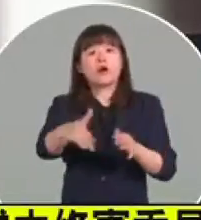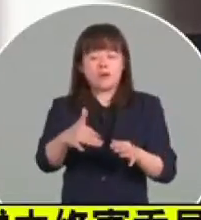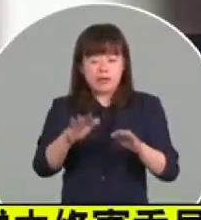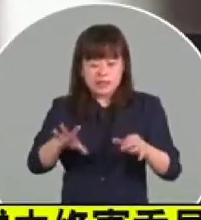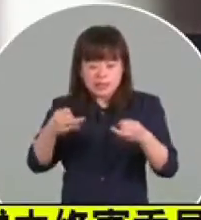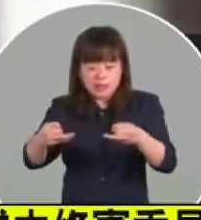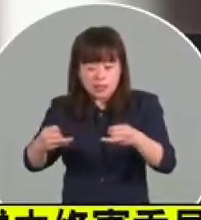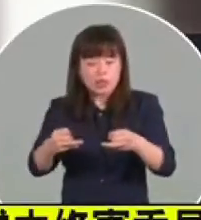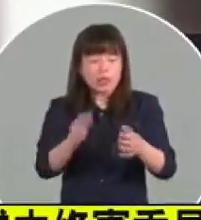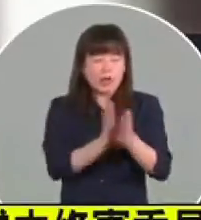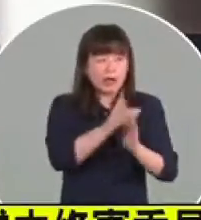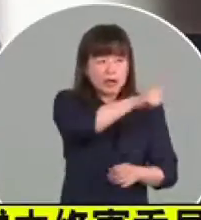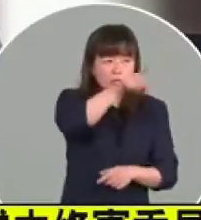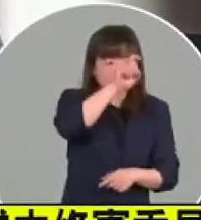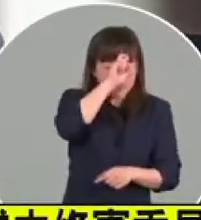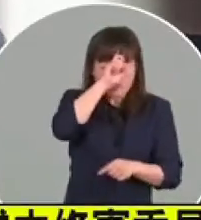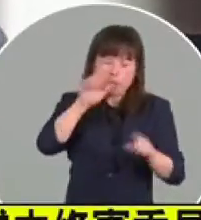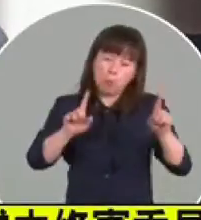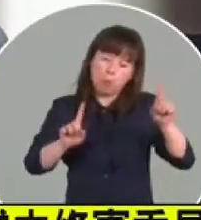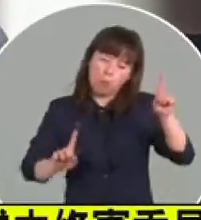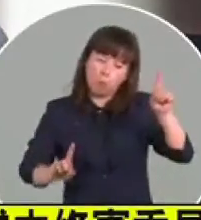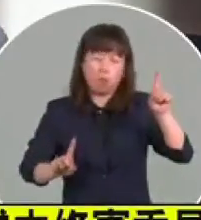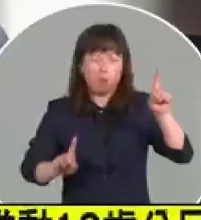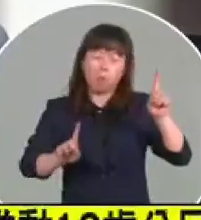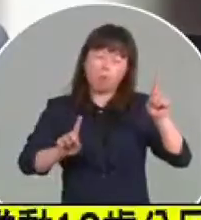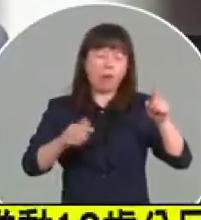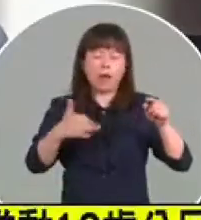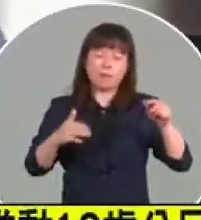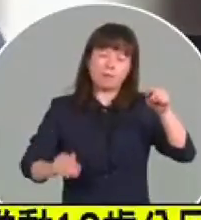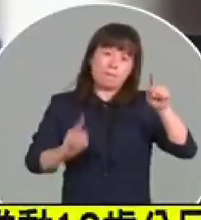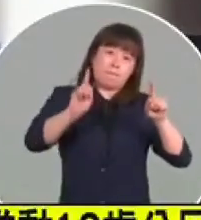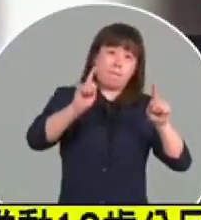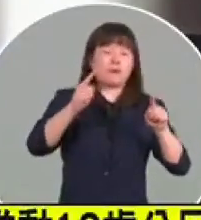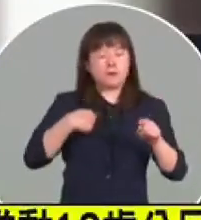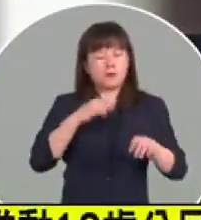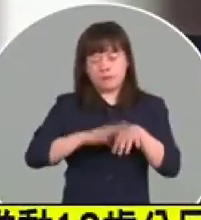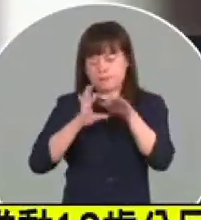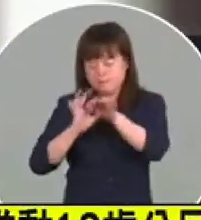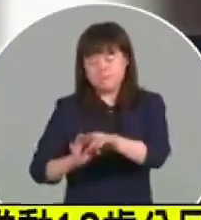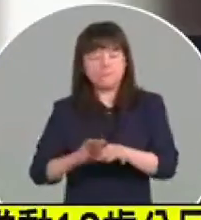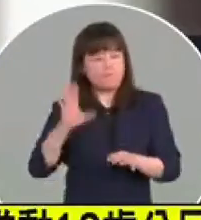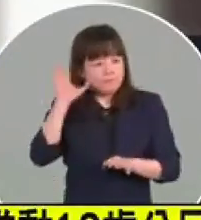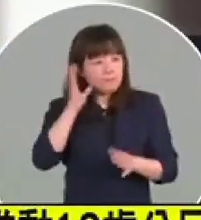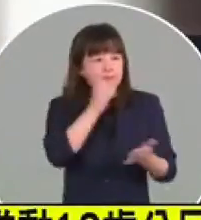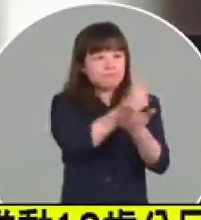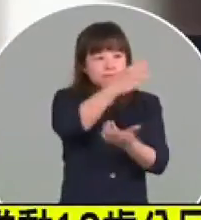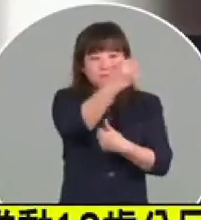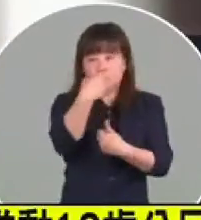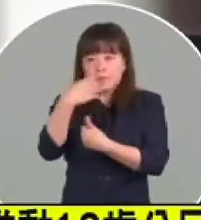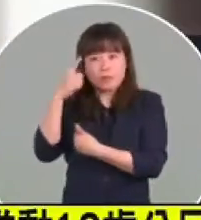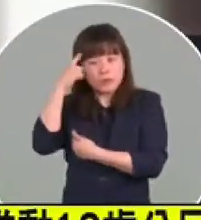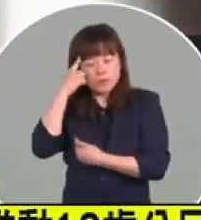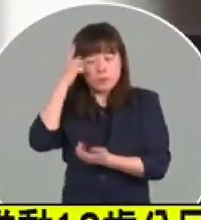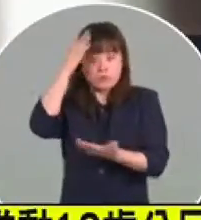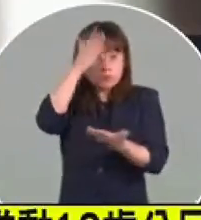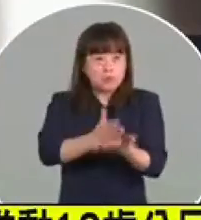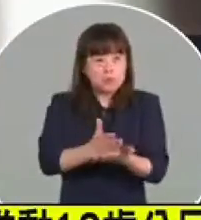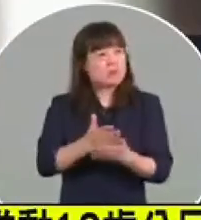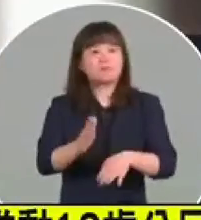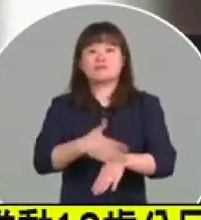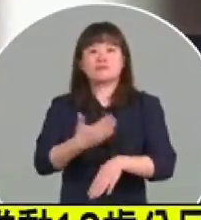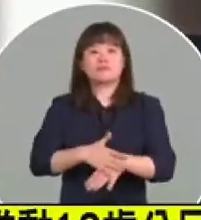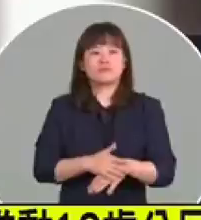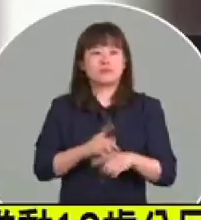成果和人民的期待还有一段距离。我会继续倾听各方的意见，不会停下脚